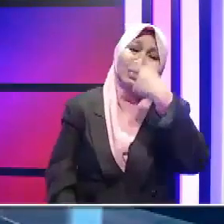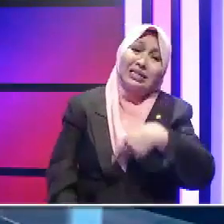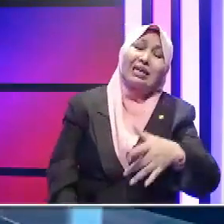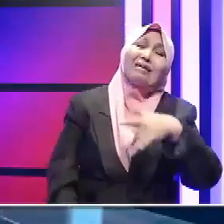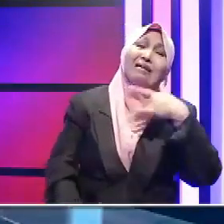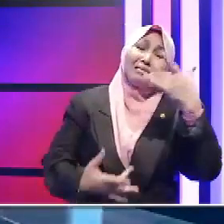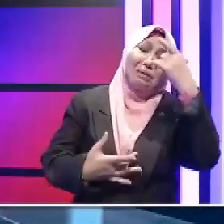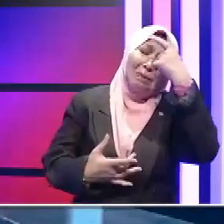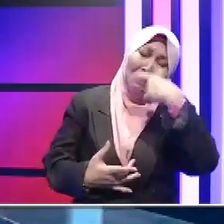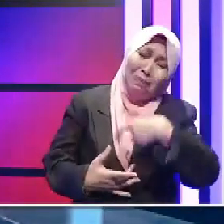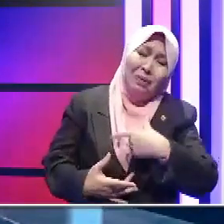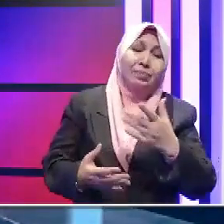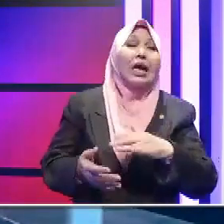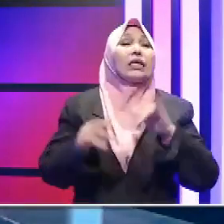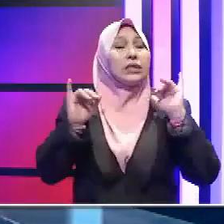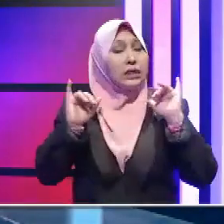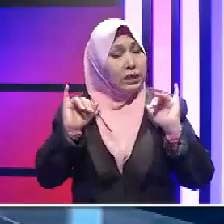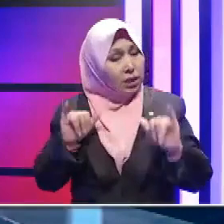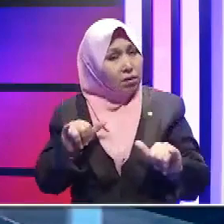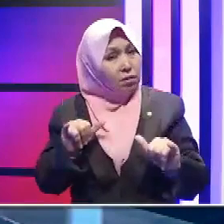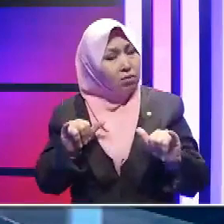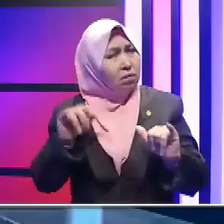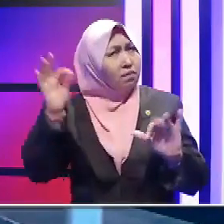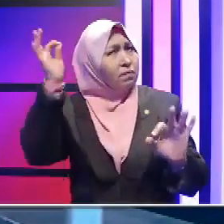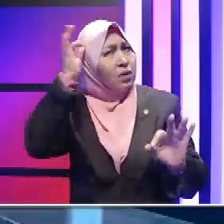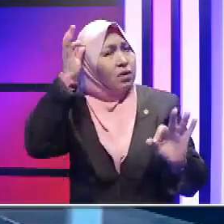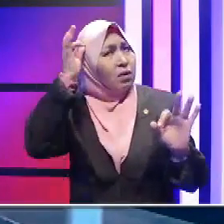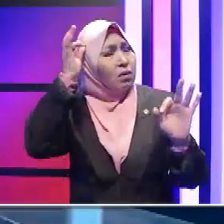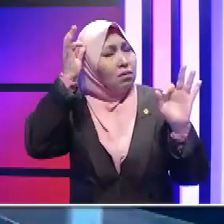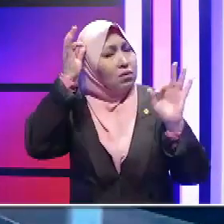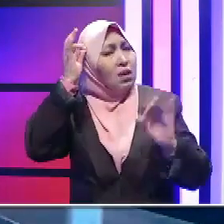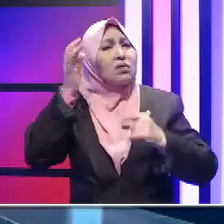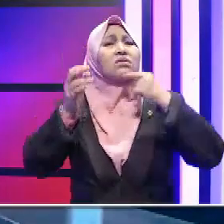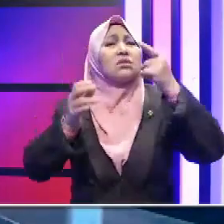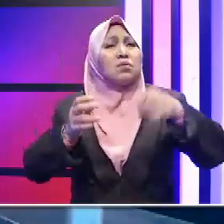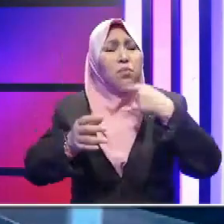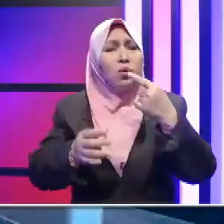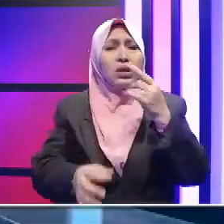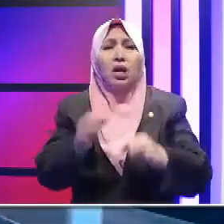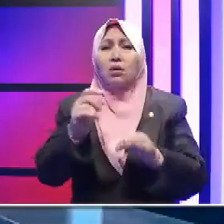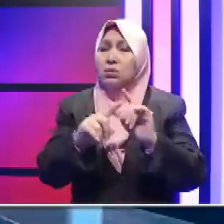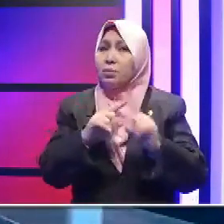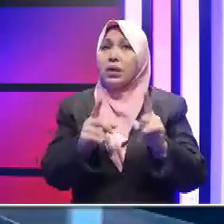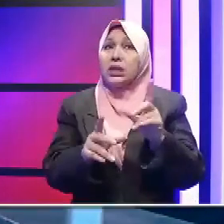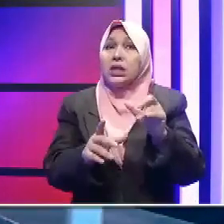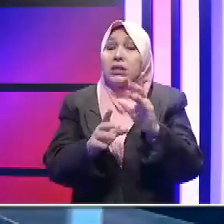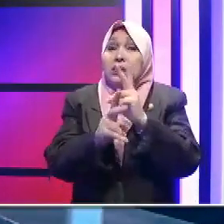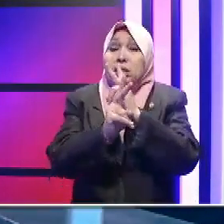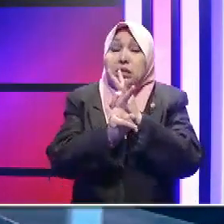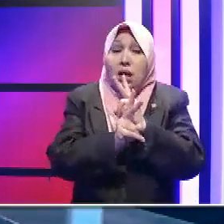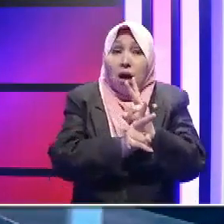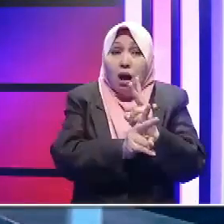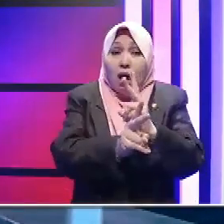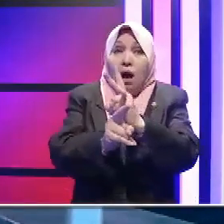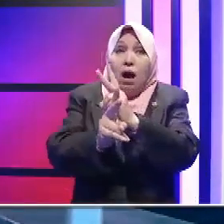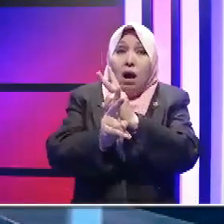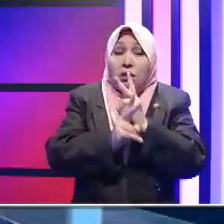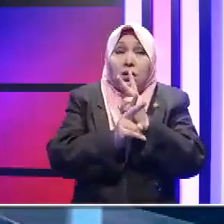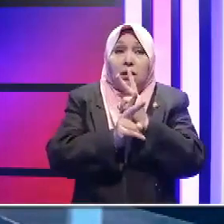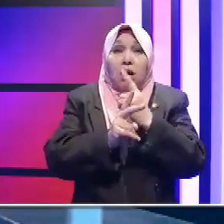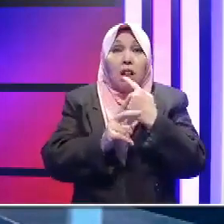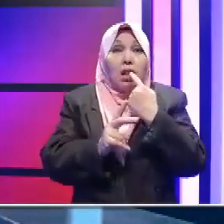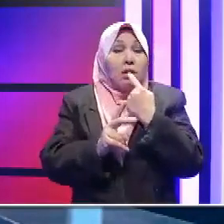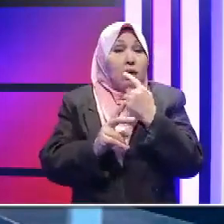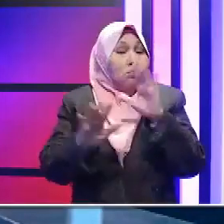dukacita memang terlintas terfikir nak sibuk kalau tapi dia akan menjaga lidahnya dia pada melafazkan kalau